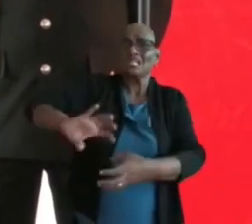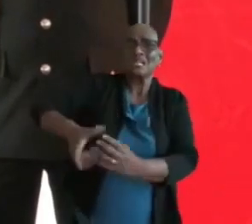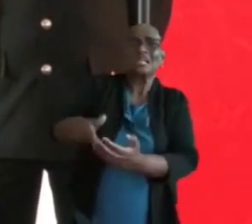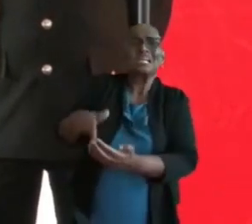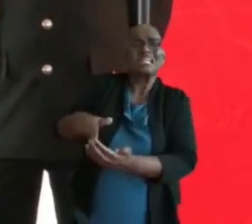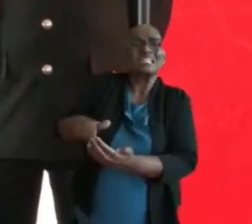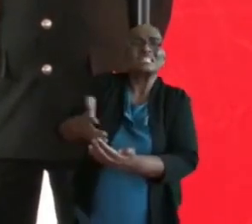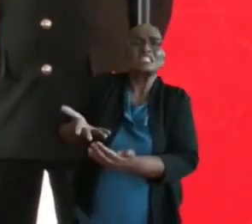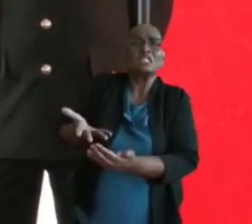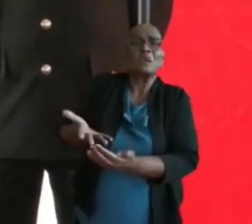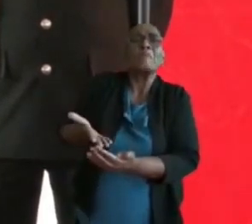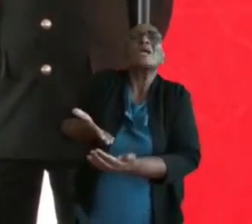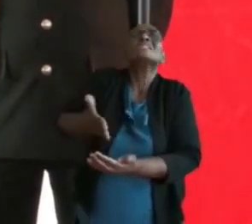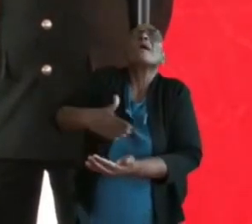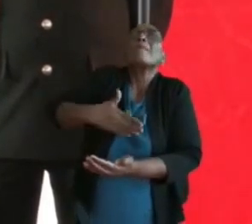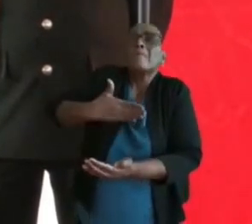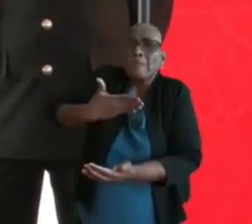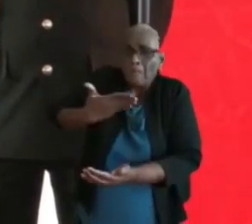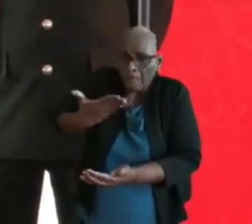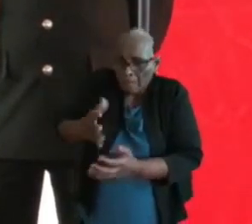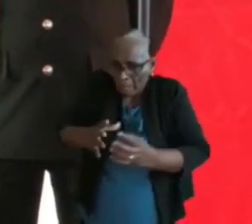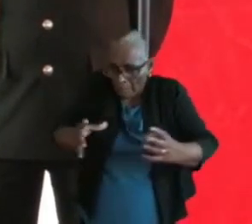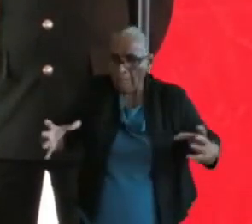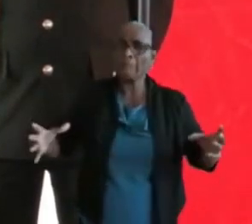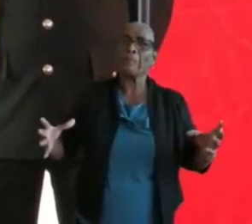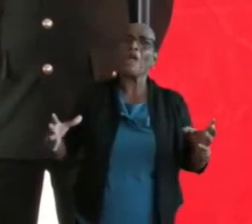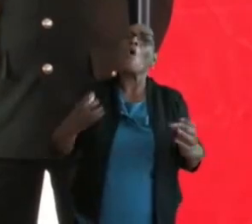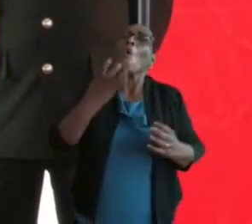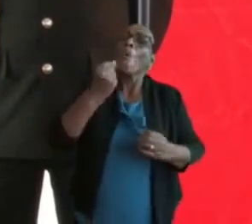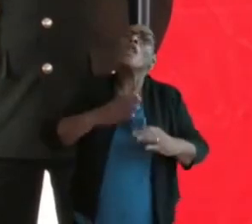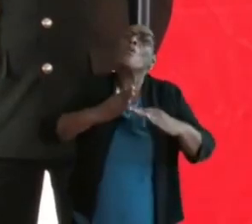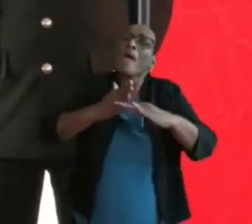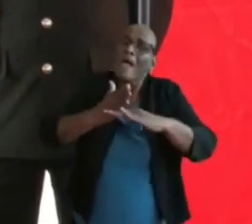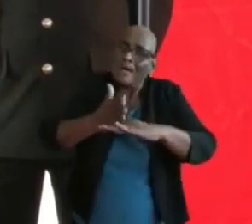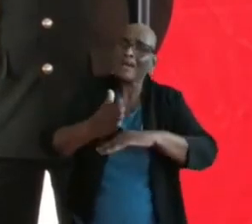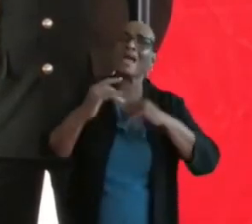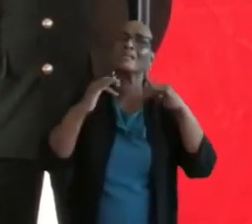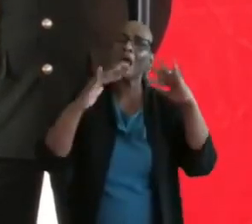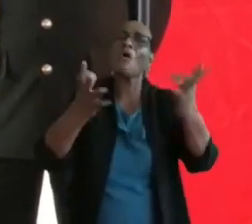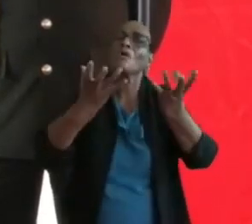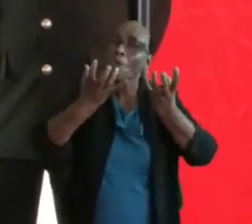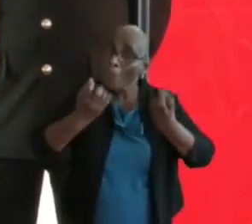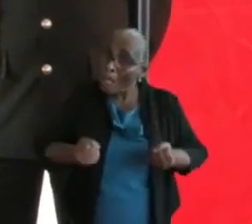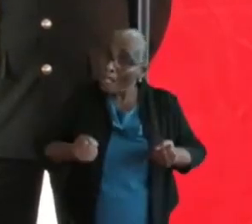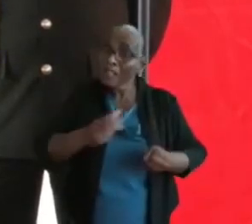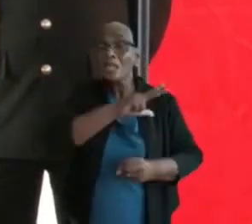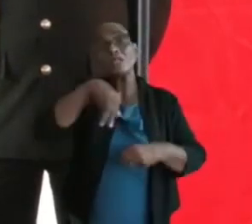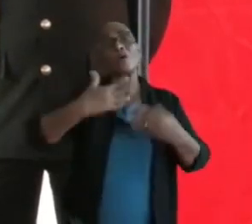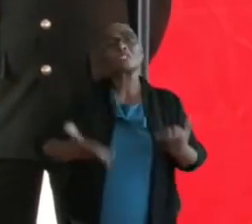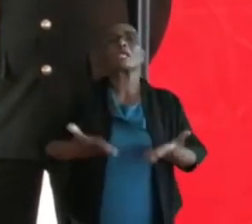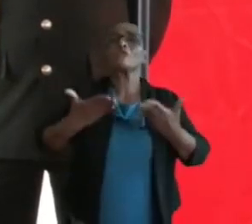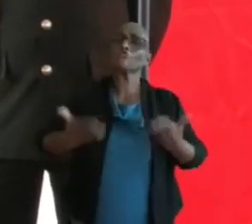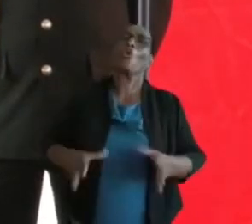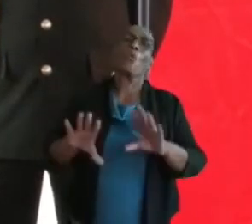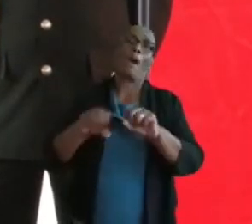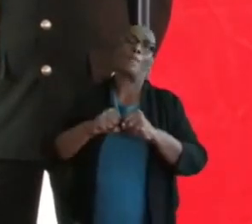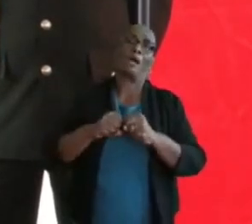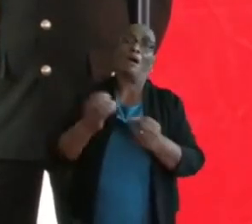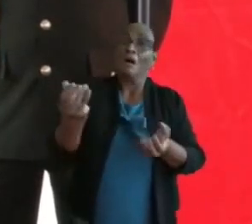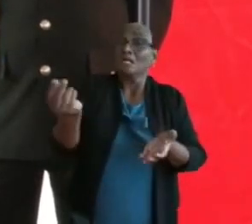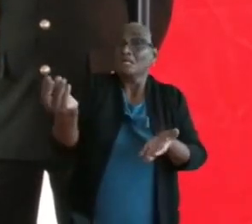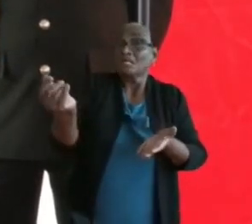Maar ze zijn van groot belang, willen we weer recht en orde terugbrengen in ons land. We hebben